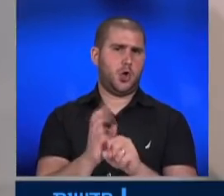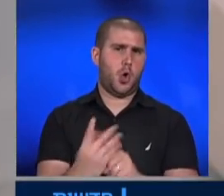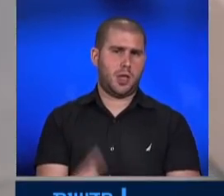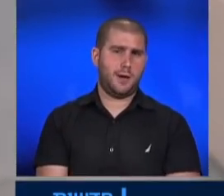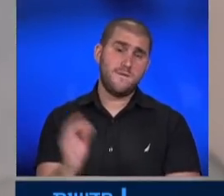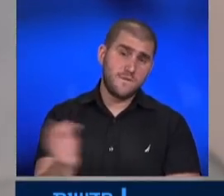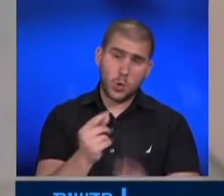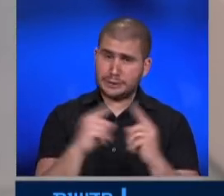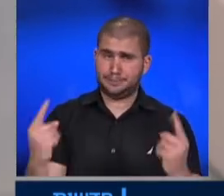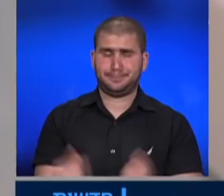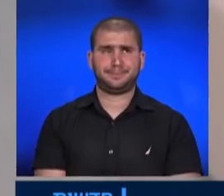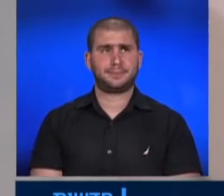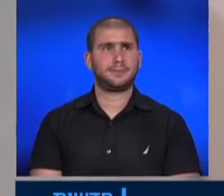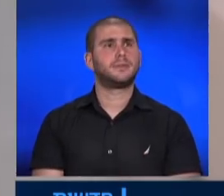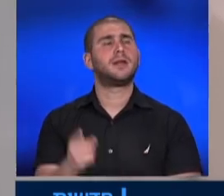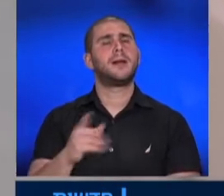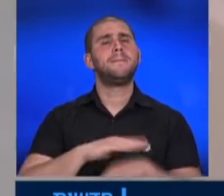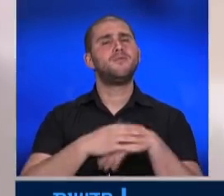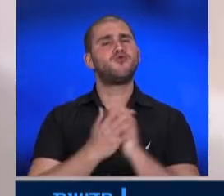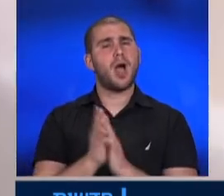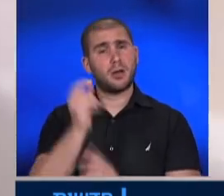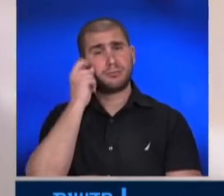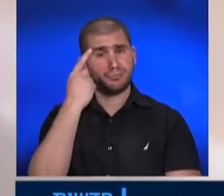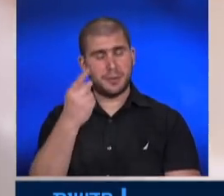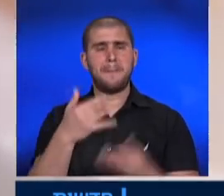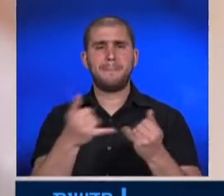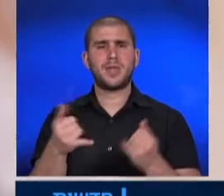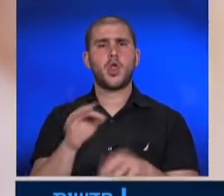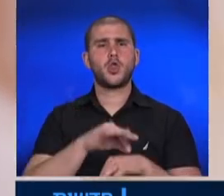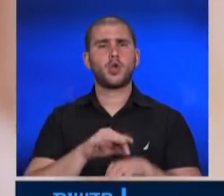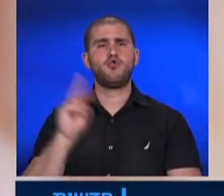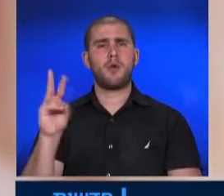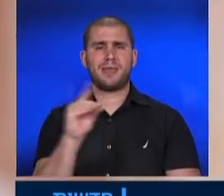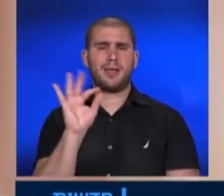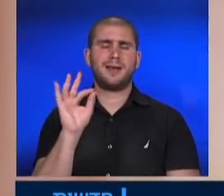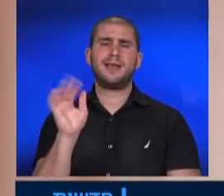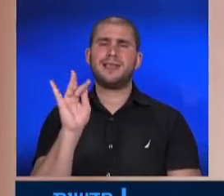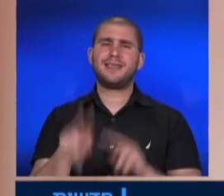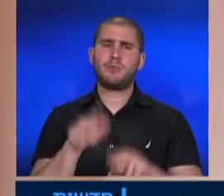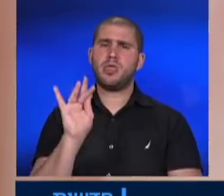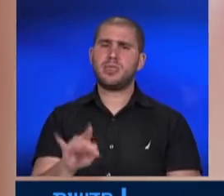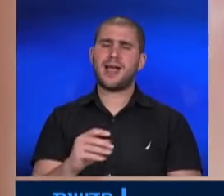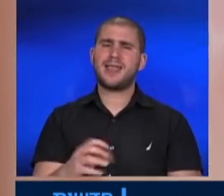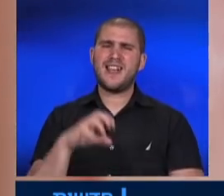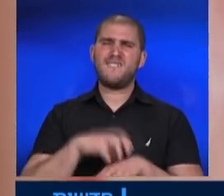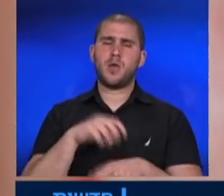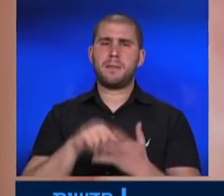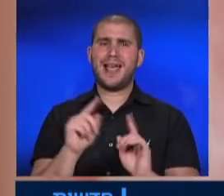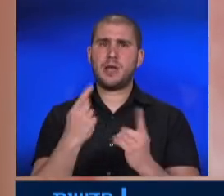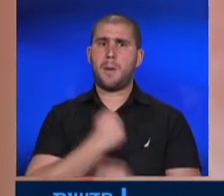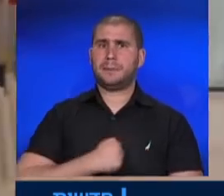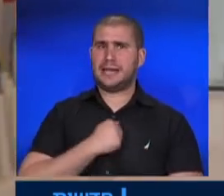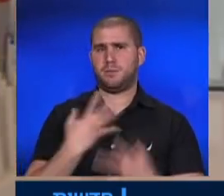וירוסים. את משחת הפלא פיתחה דוקטור שולמית דיין לטיפול נגד גוויות, לאחר שחוותה אירוע מצער